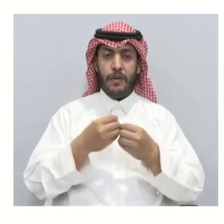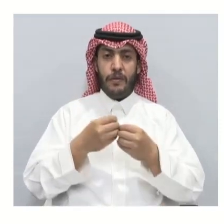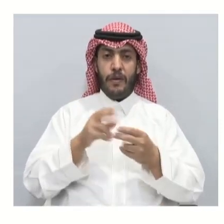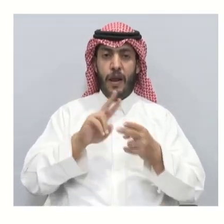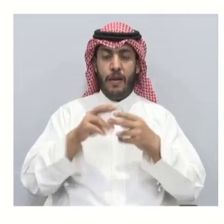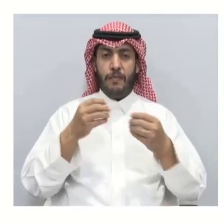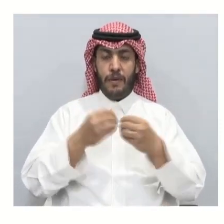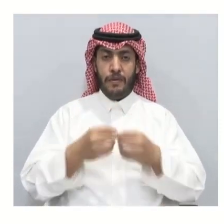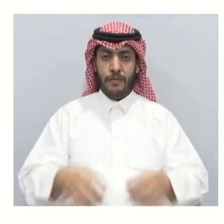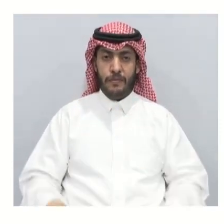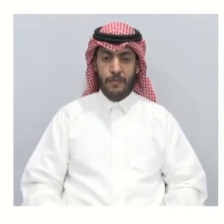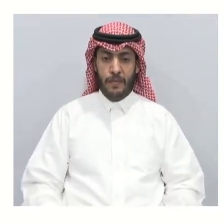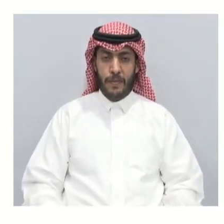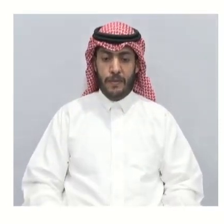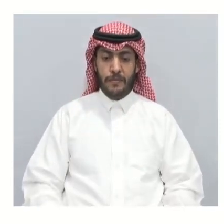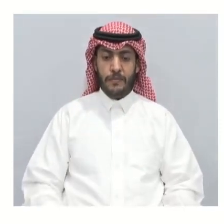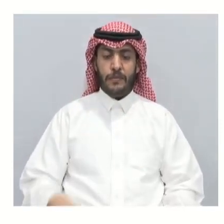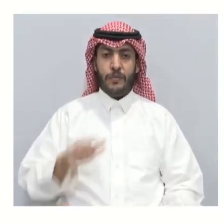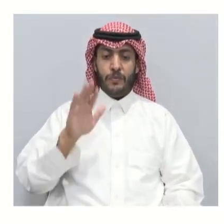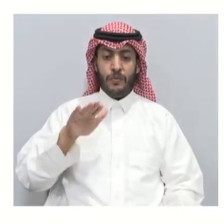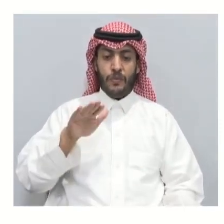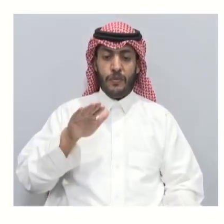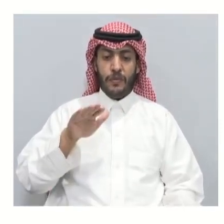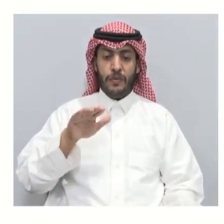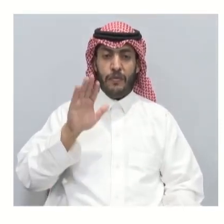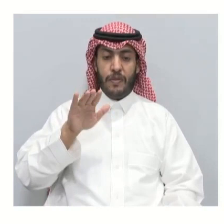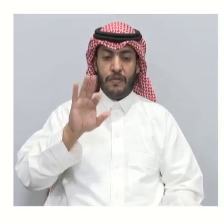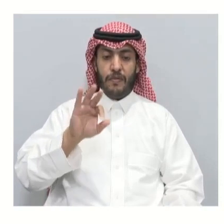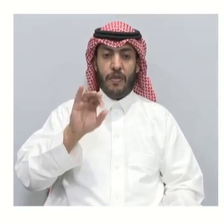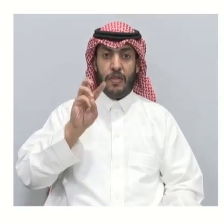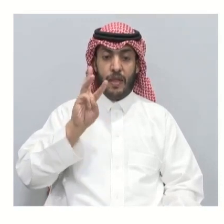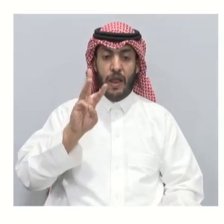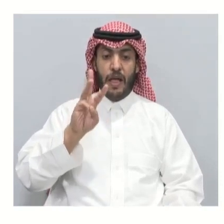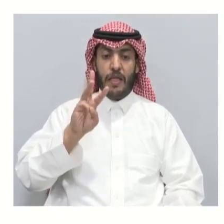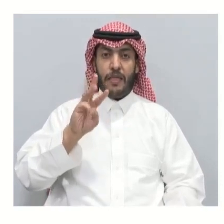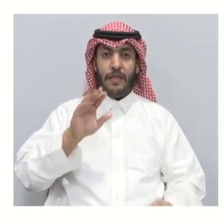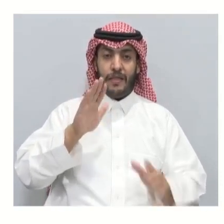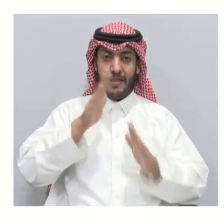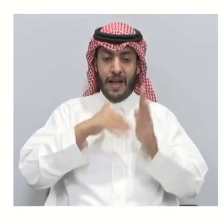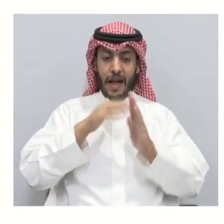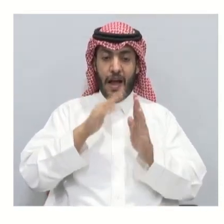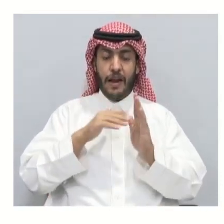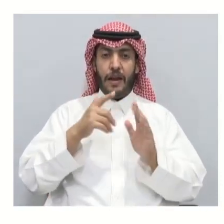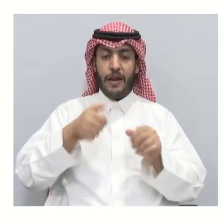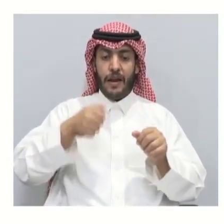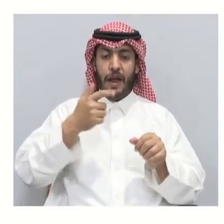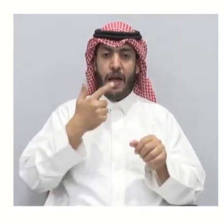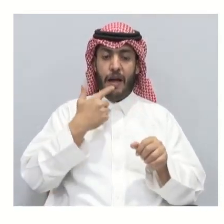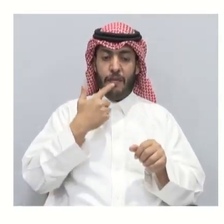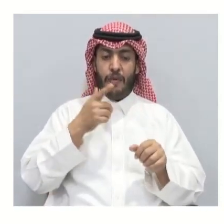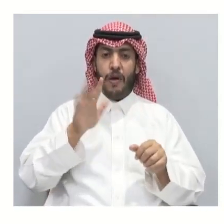وابغاكم تحلون معي يلا يا مبدعين توجد ثلاث علب دهان حمراء وخمس علب